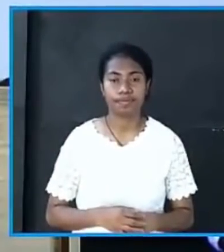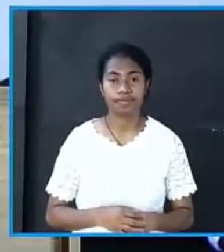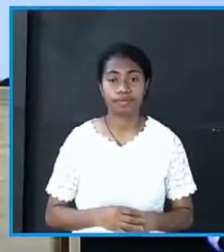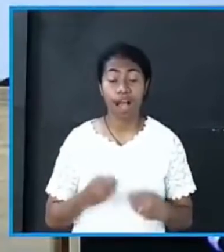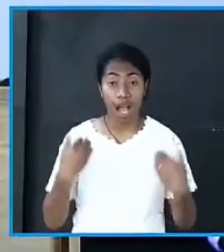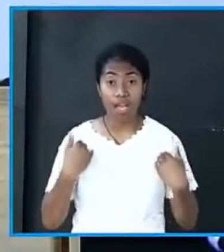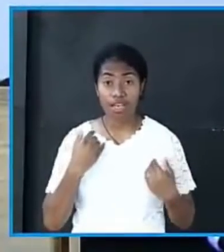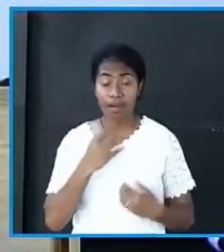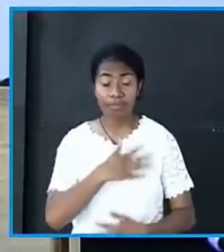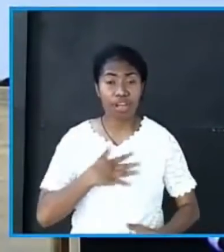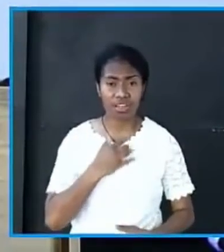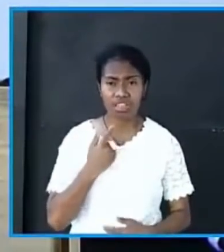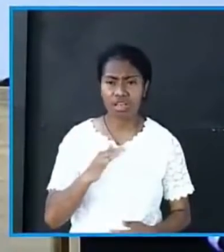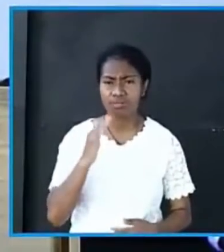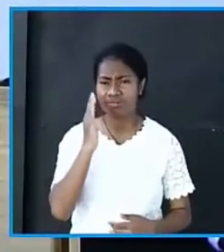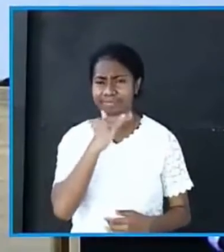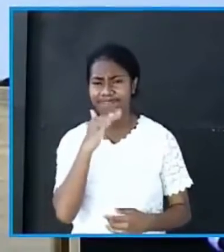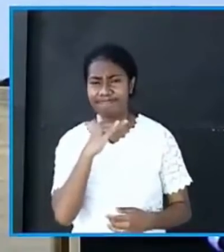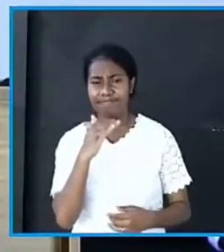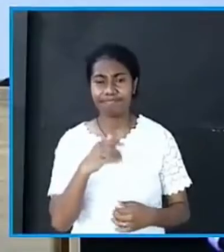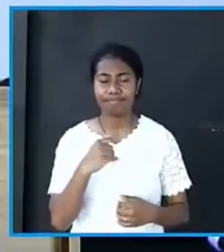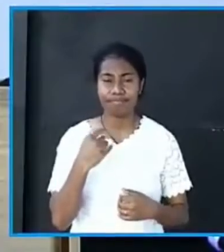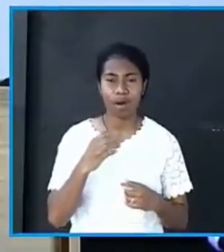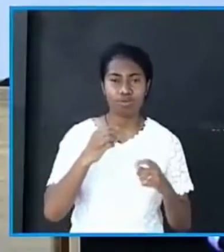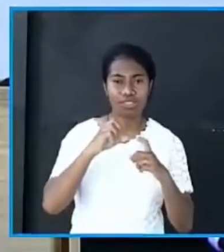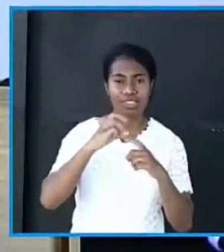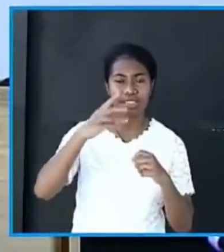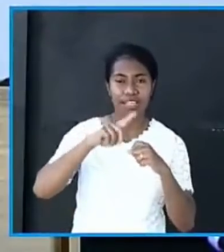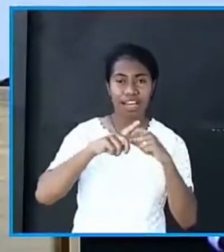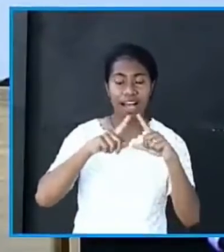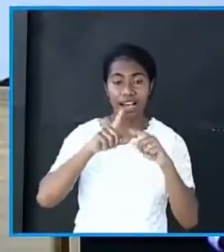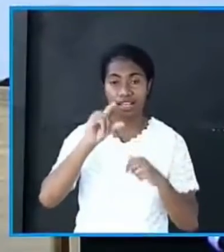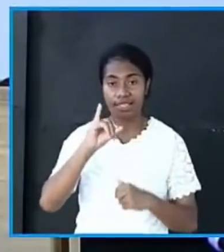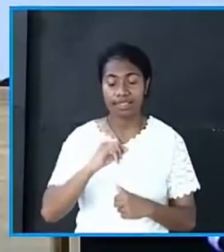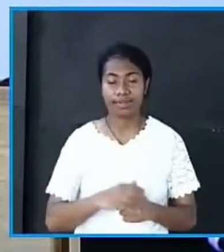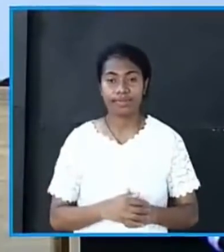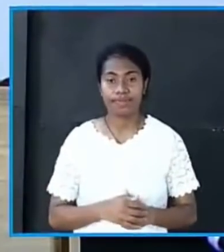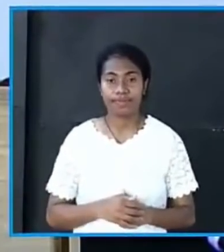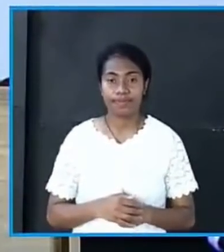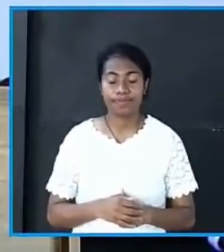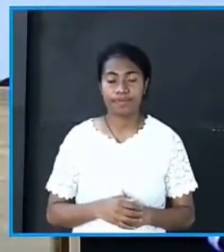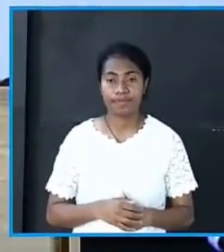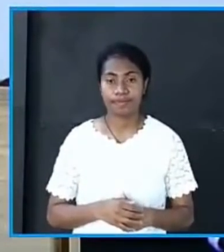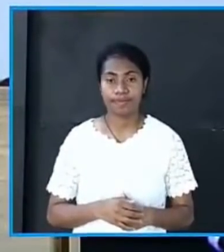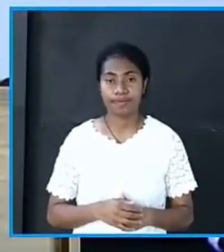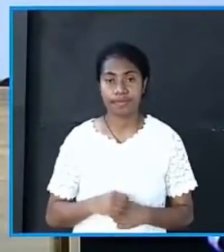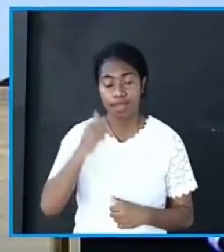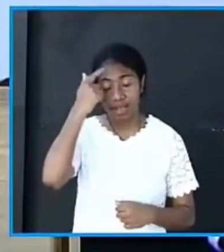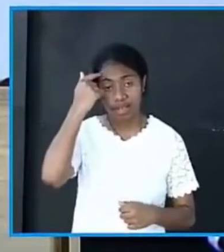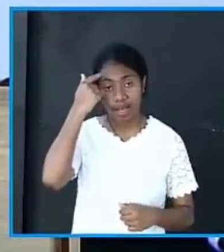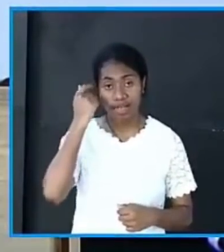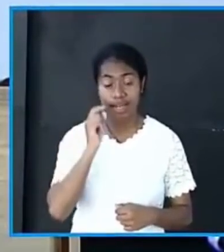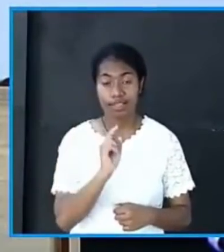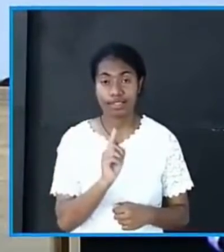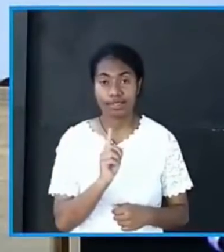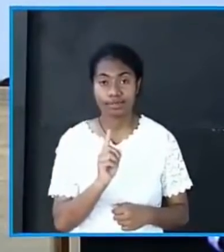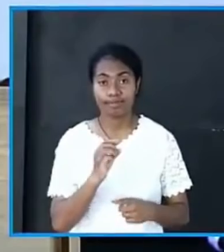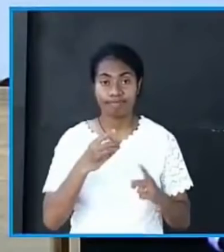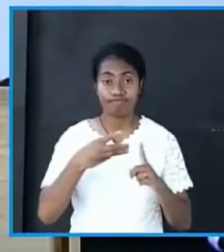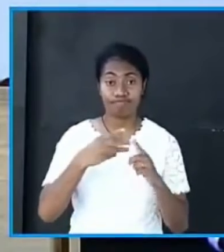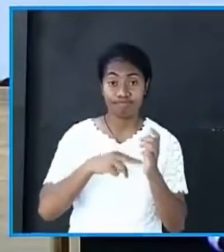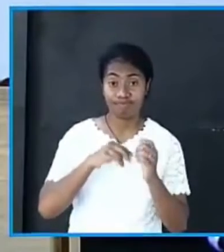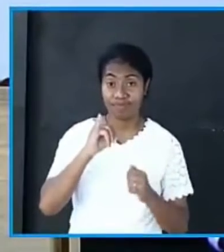Hai tapi Jalan selalu buka mulut hai lalu lidahnya hanya goyang-goyang begini karena lidahnya goyang-goyang begini